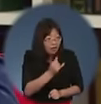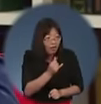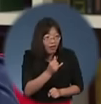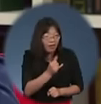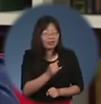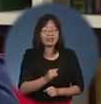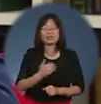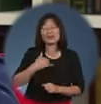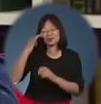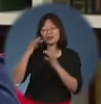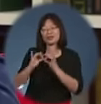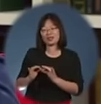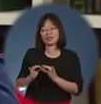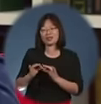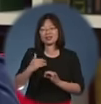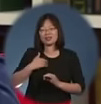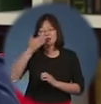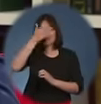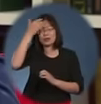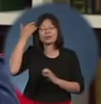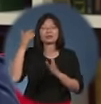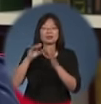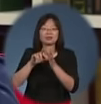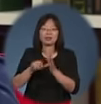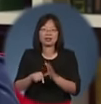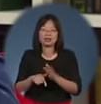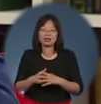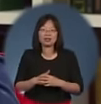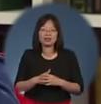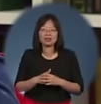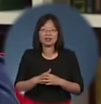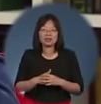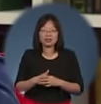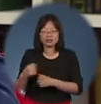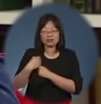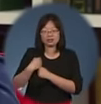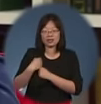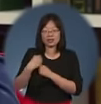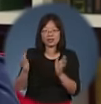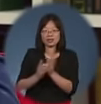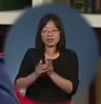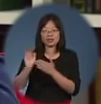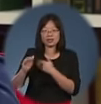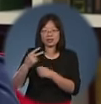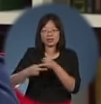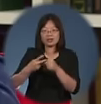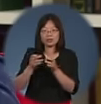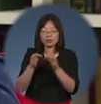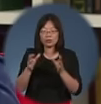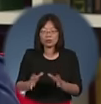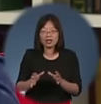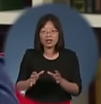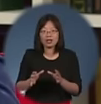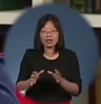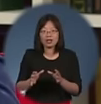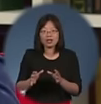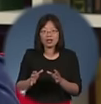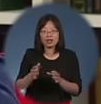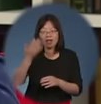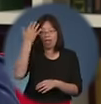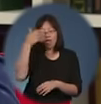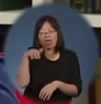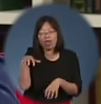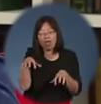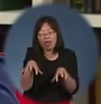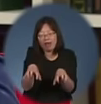합니다 예 제가 젊어서음 제대를 하고 나서 한 2년간 한샘병 환자들을 돕는